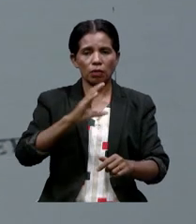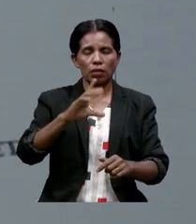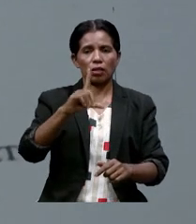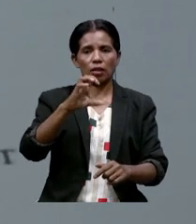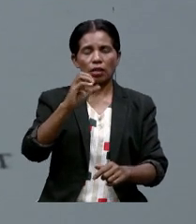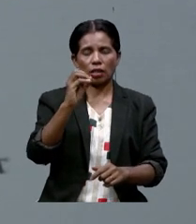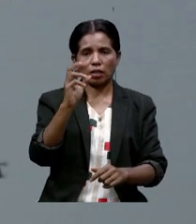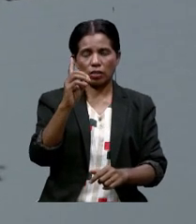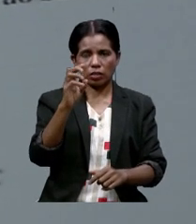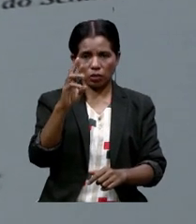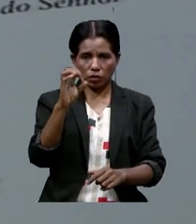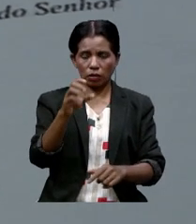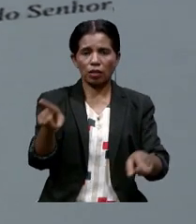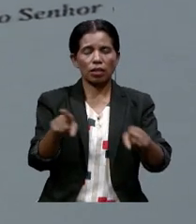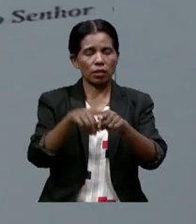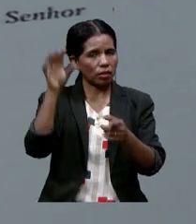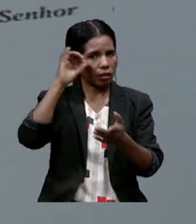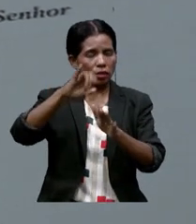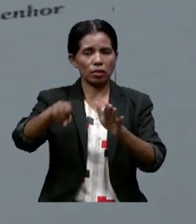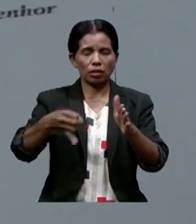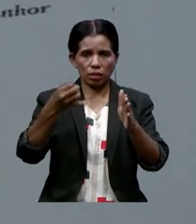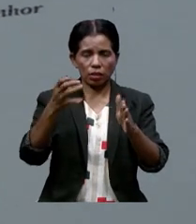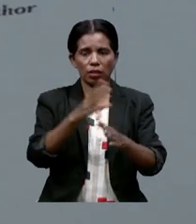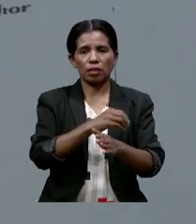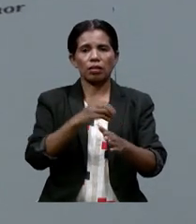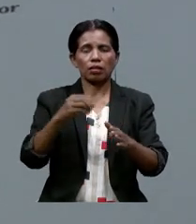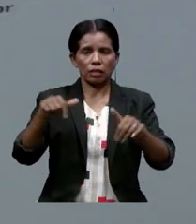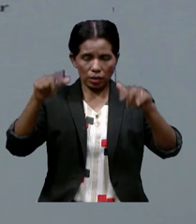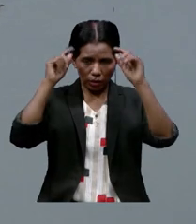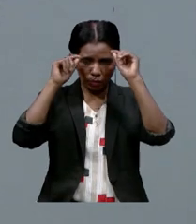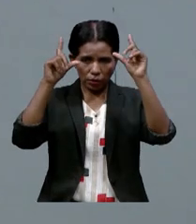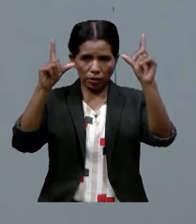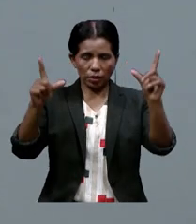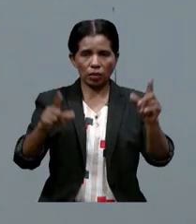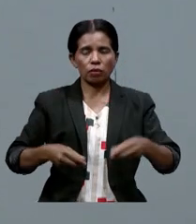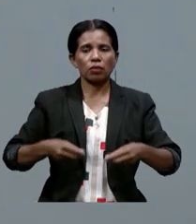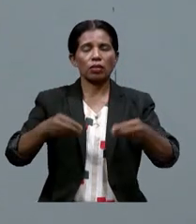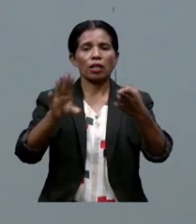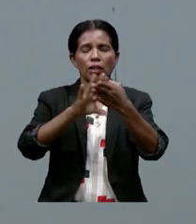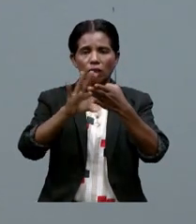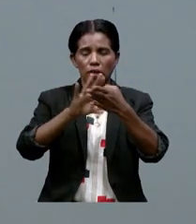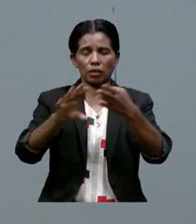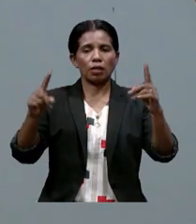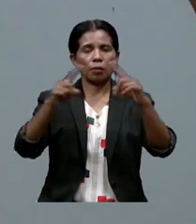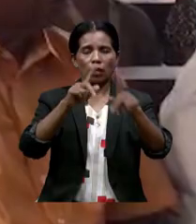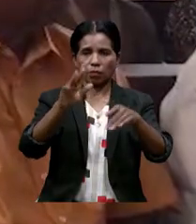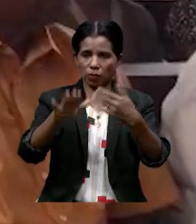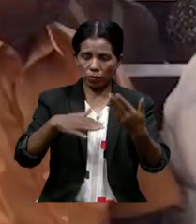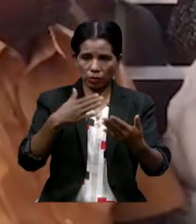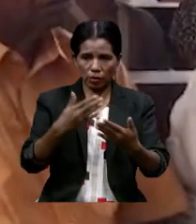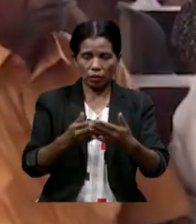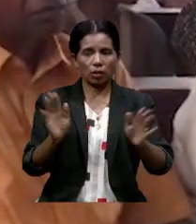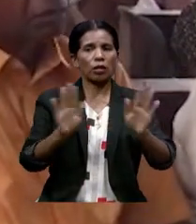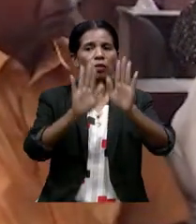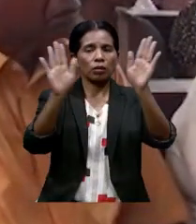Maria Alves, nudar secretário-geral Conferência Episcopal Timorense, hasai carta pastoral, Basarani Sir, ihe